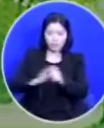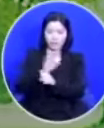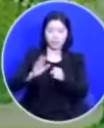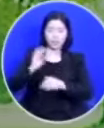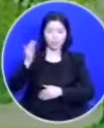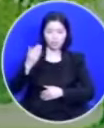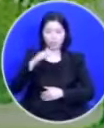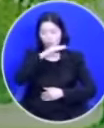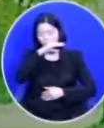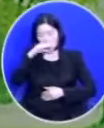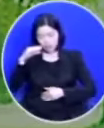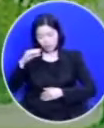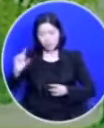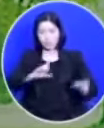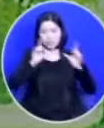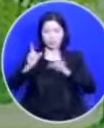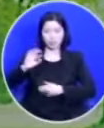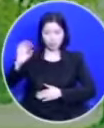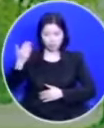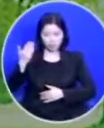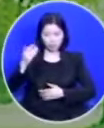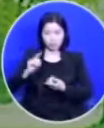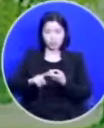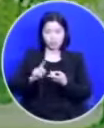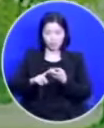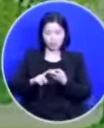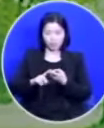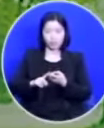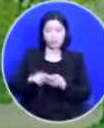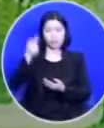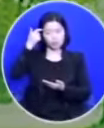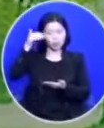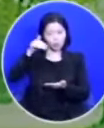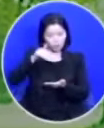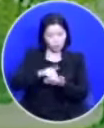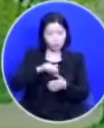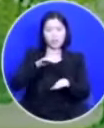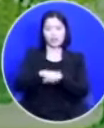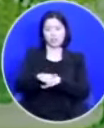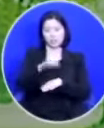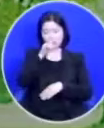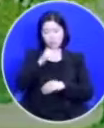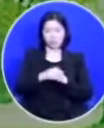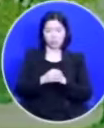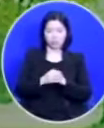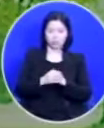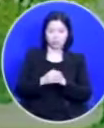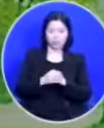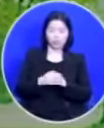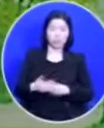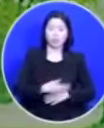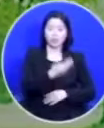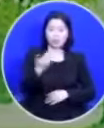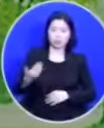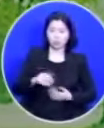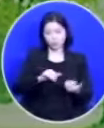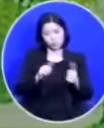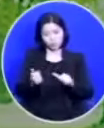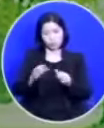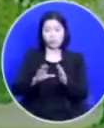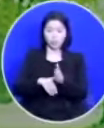올바르게 살았어야 했는데 라고 후회를 한다 여러분 죽을 때